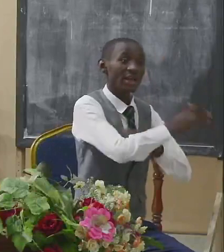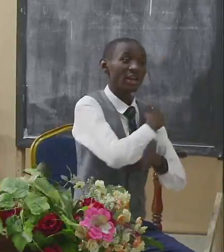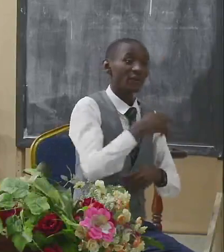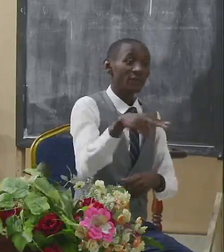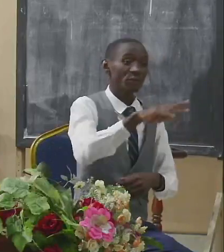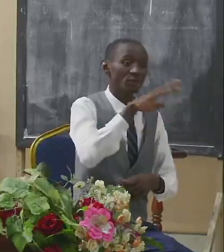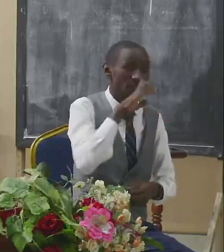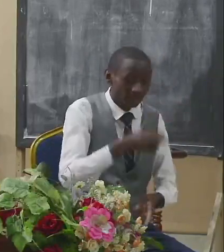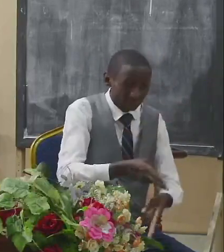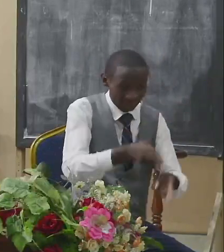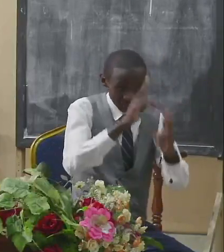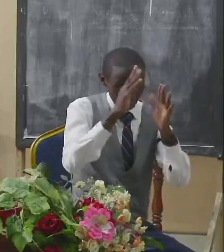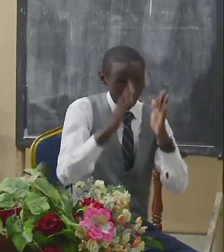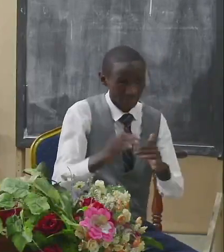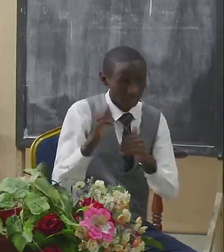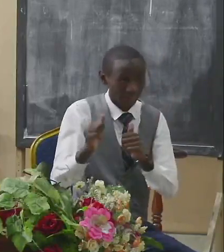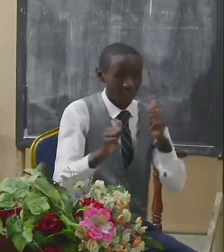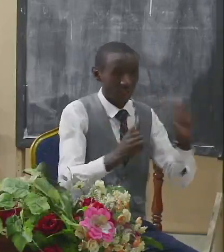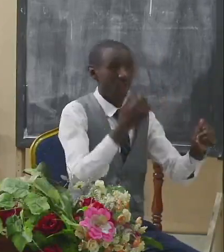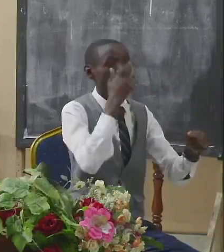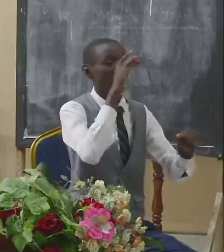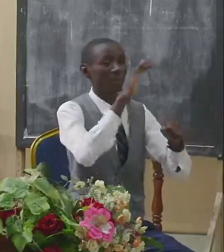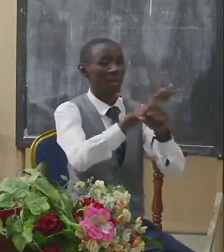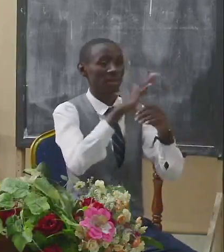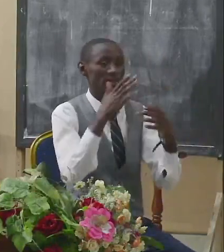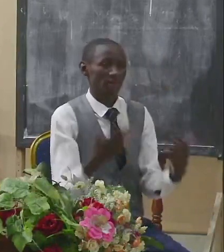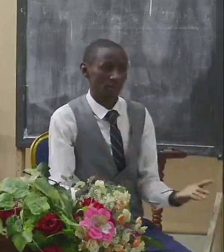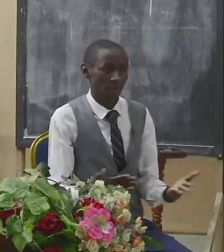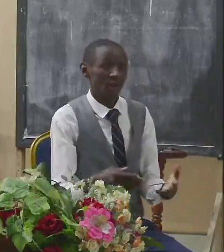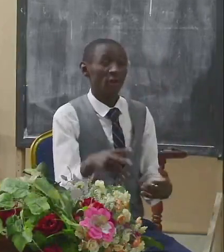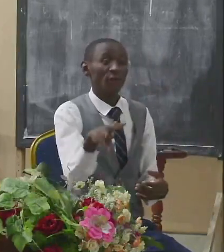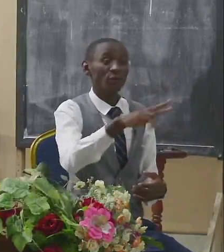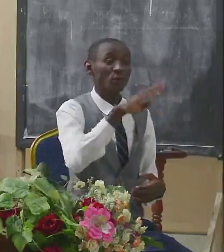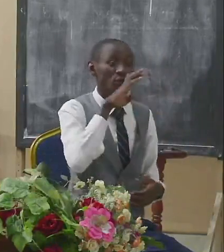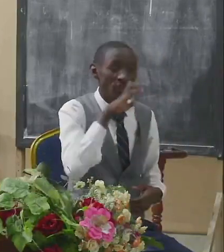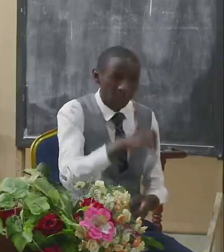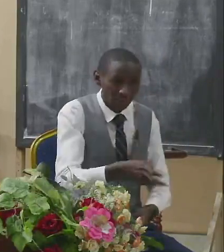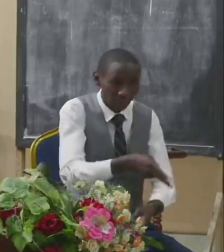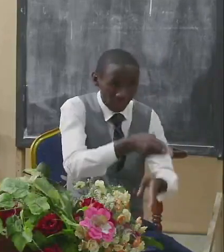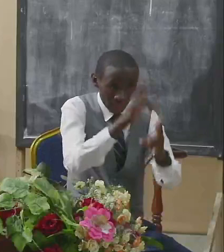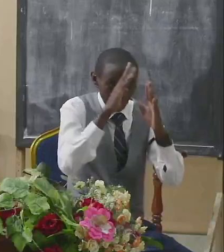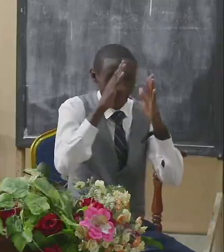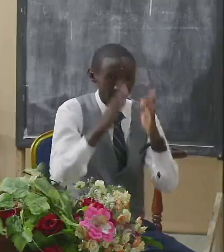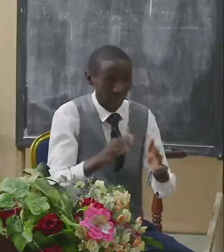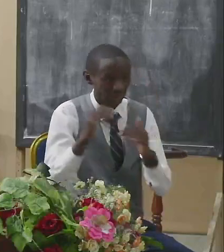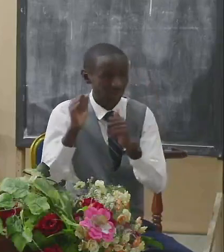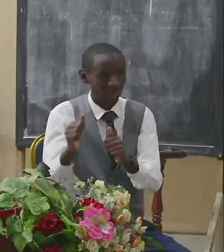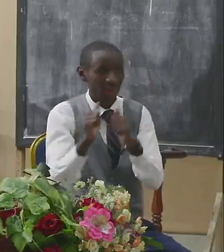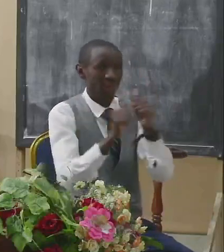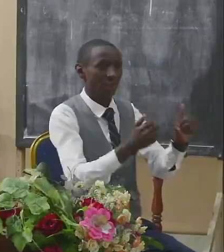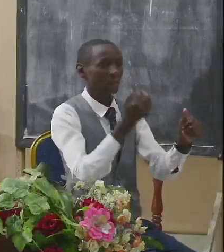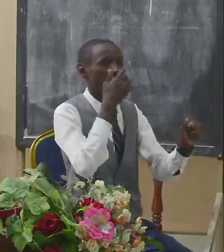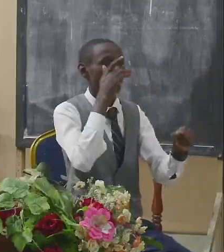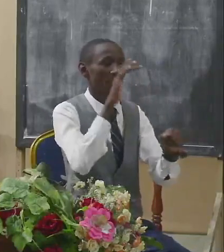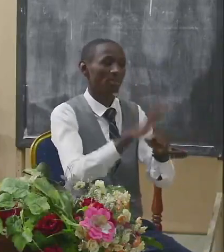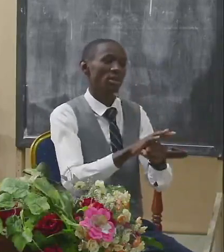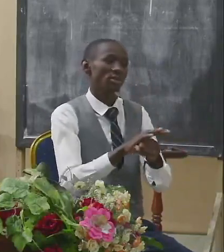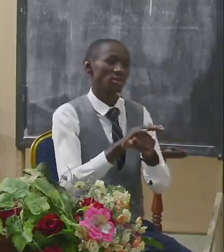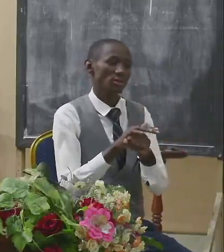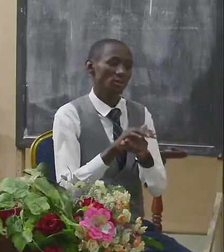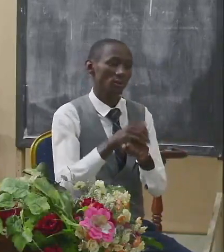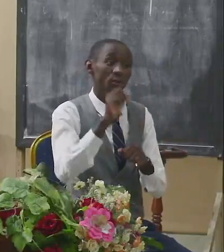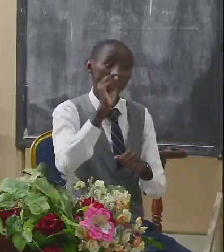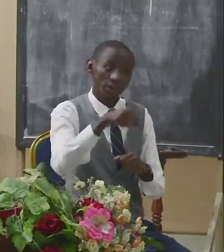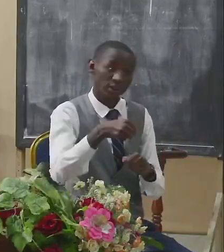la promesse, wariti kulingana na ahadi, héritier selon la promesse, wariti kulingana na ahadi.